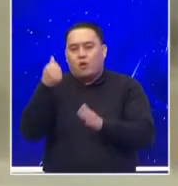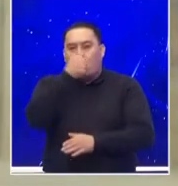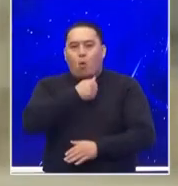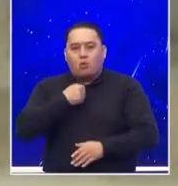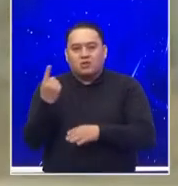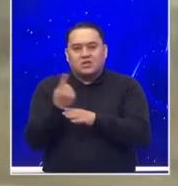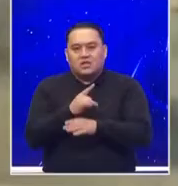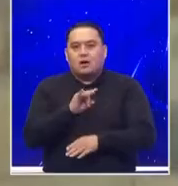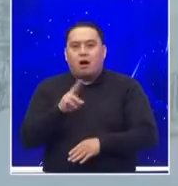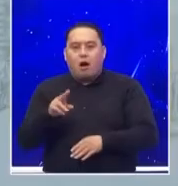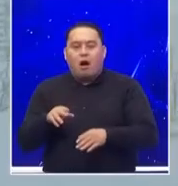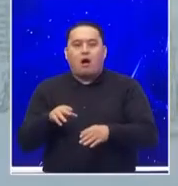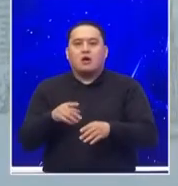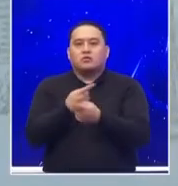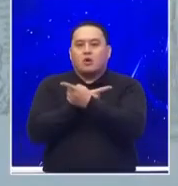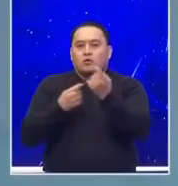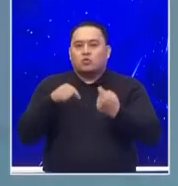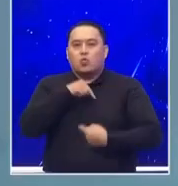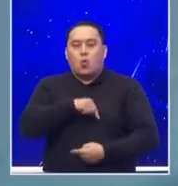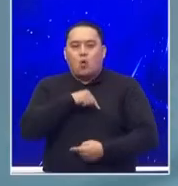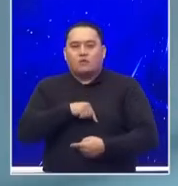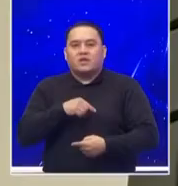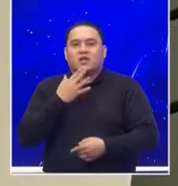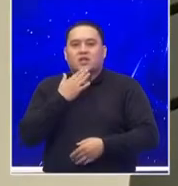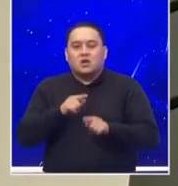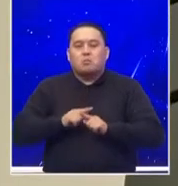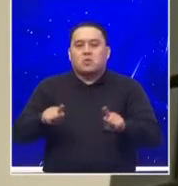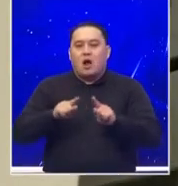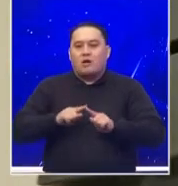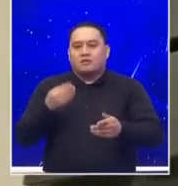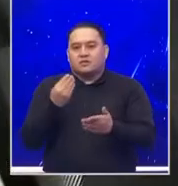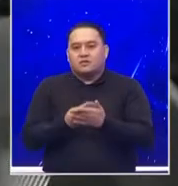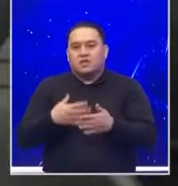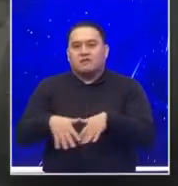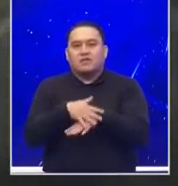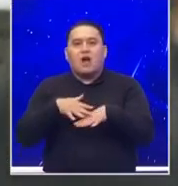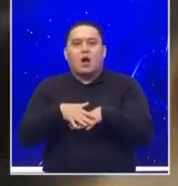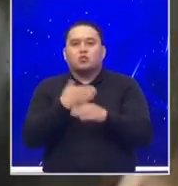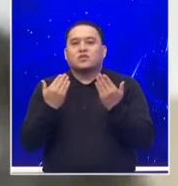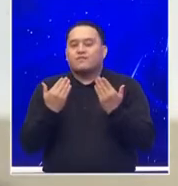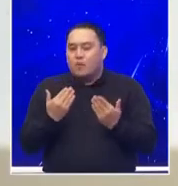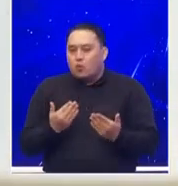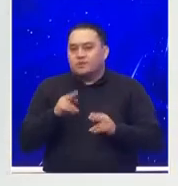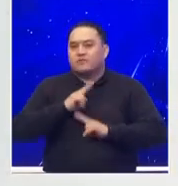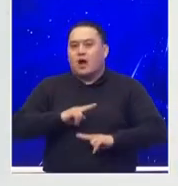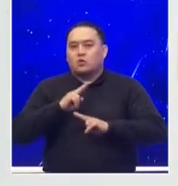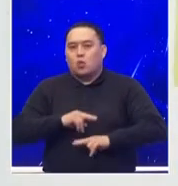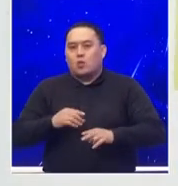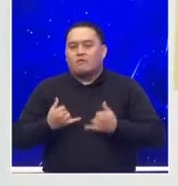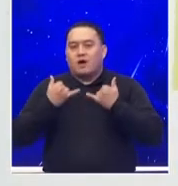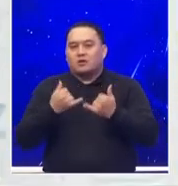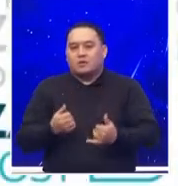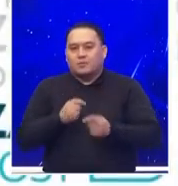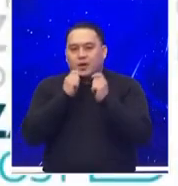единственный в республике волна освещающая духовность нации и пропагандирующие ценности казахского народа сегодня ее сотрудников отметили